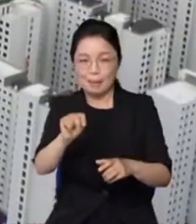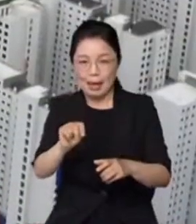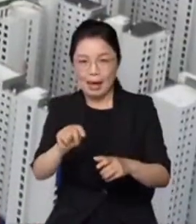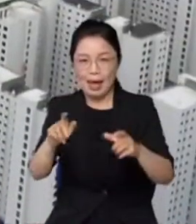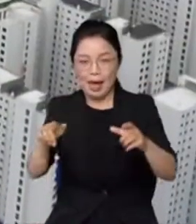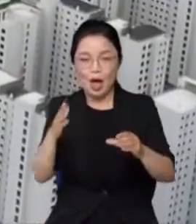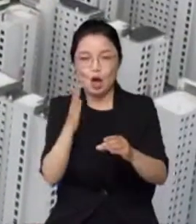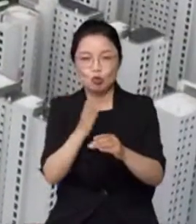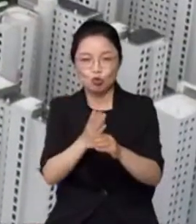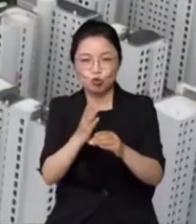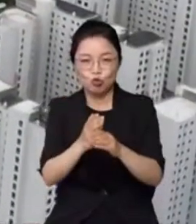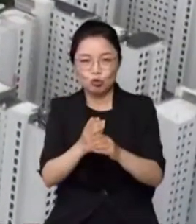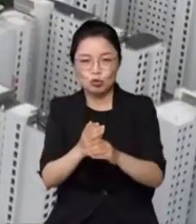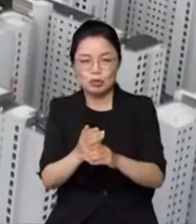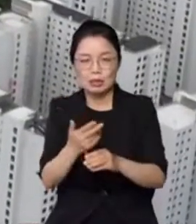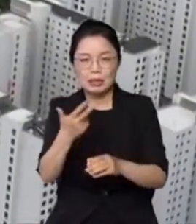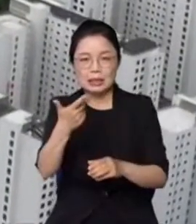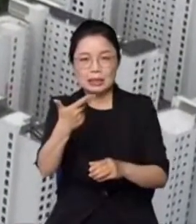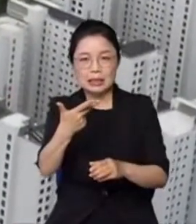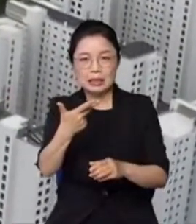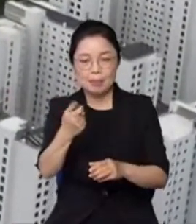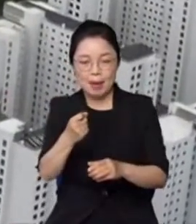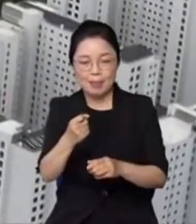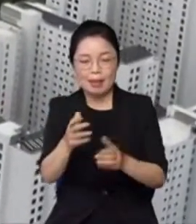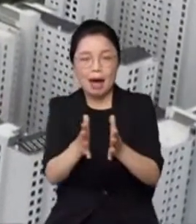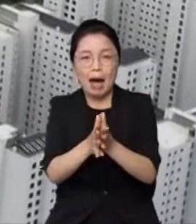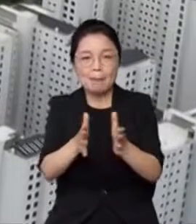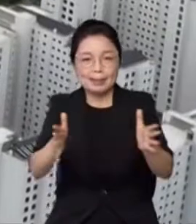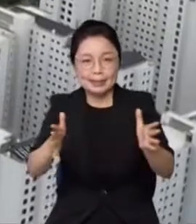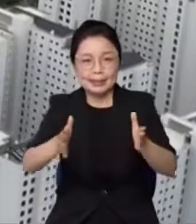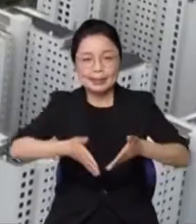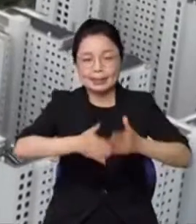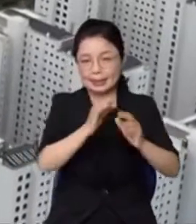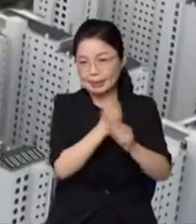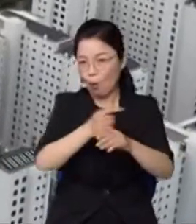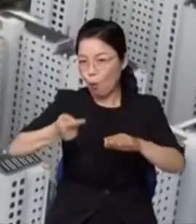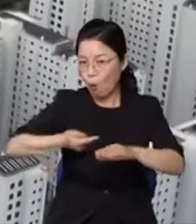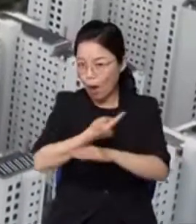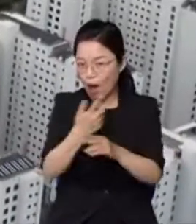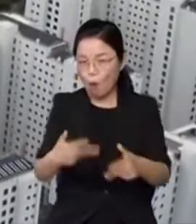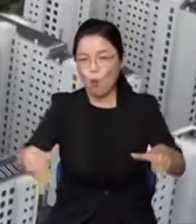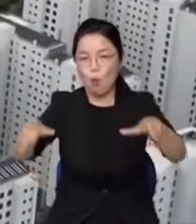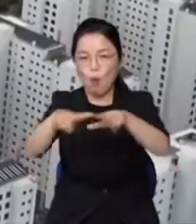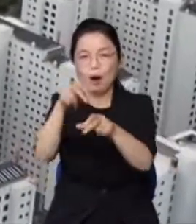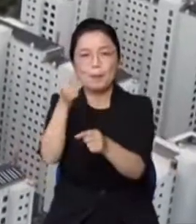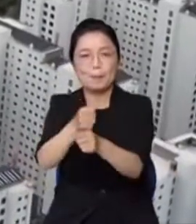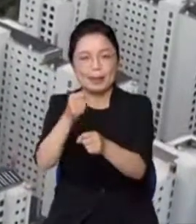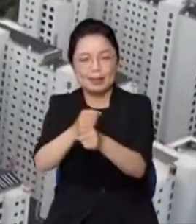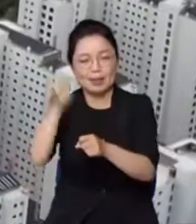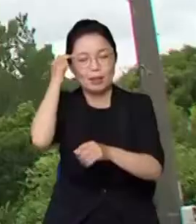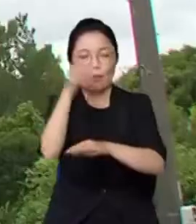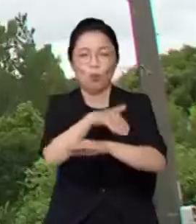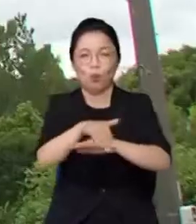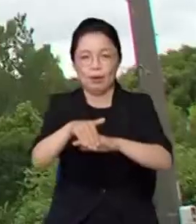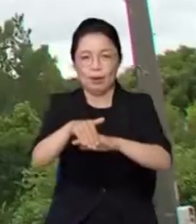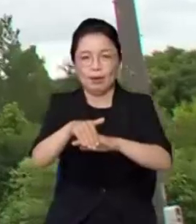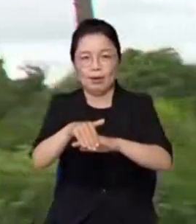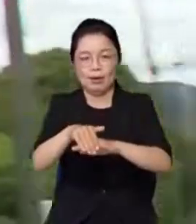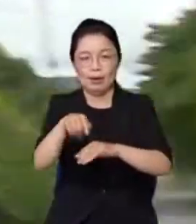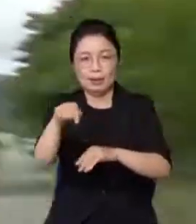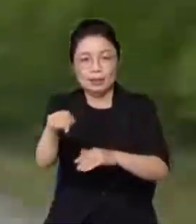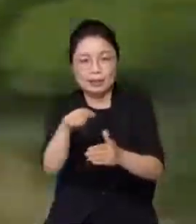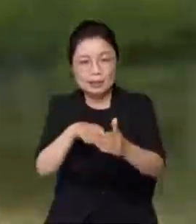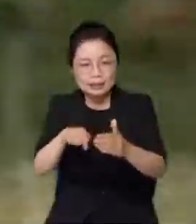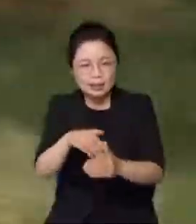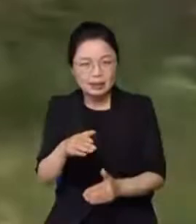b 공원시설 7 만 제곱미터 는 아파트 900의 세대를 짓고 나머지는 공원을 조성한다는 계획입니다 그런데